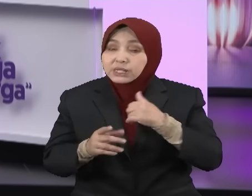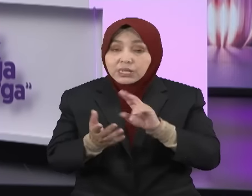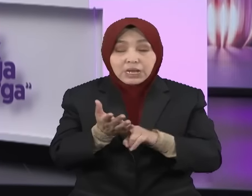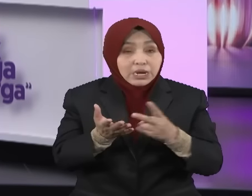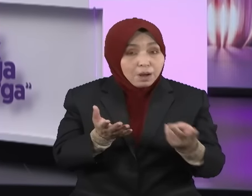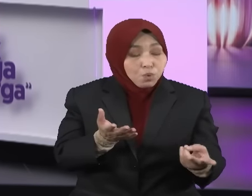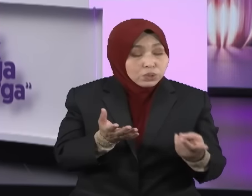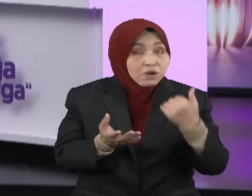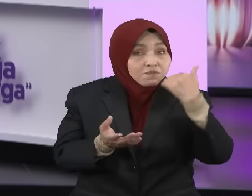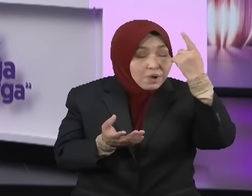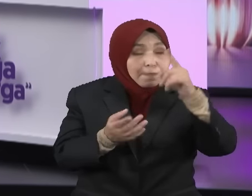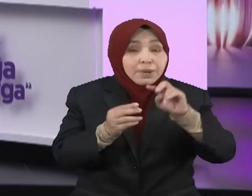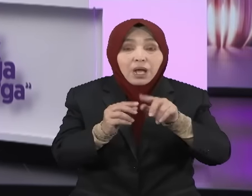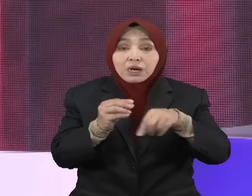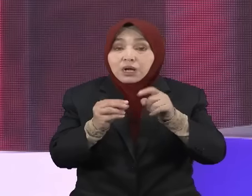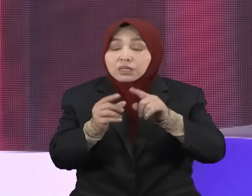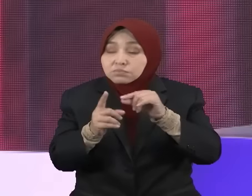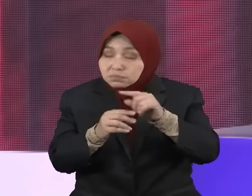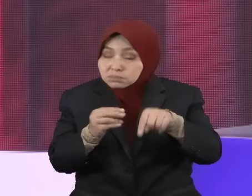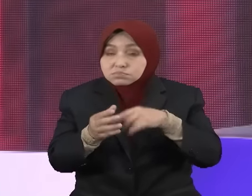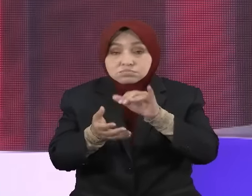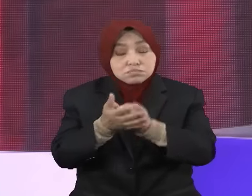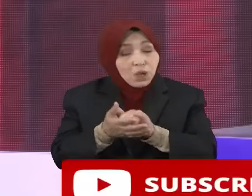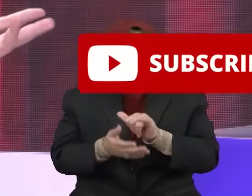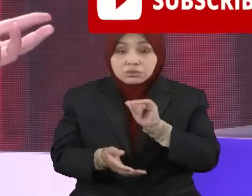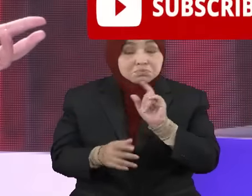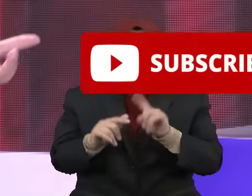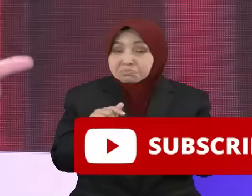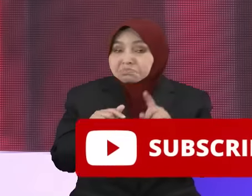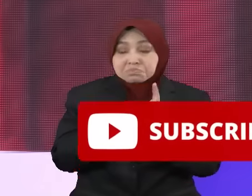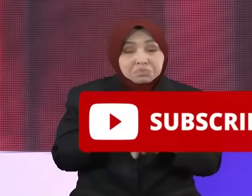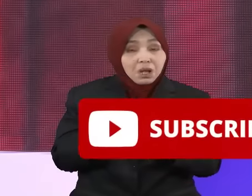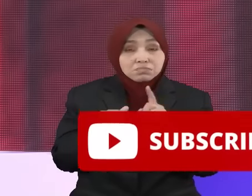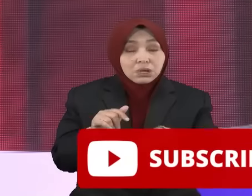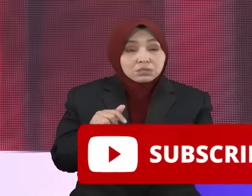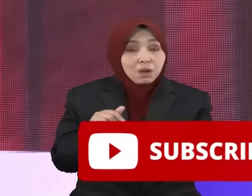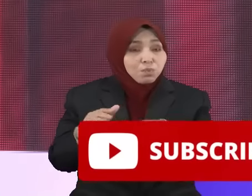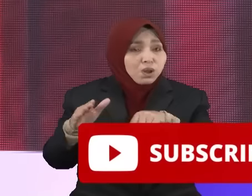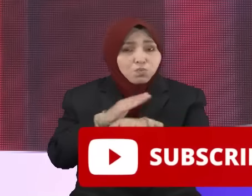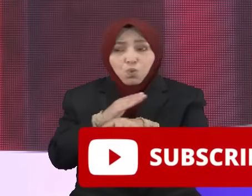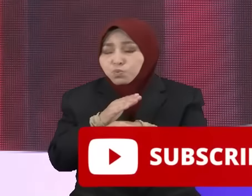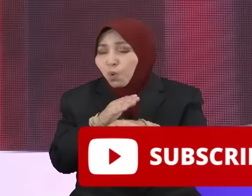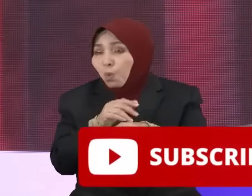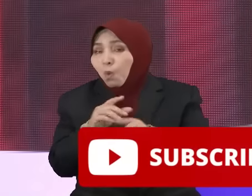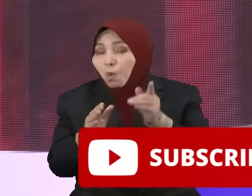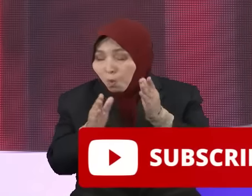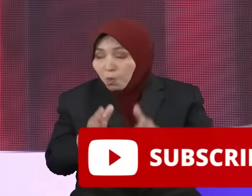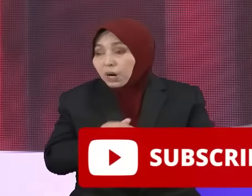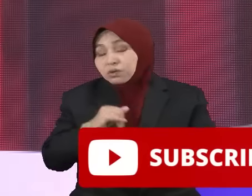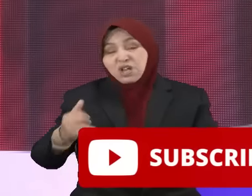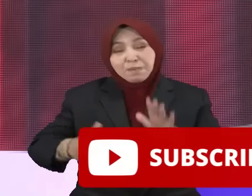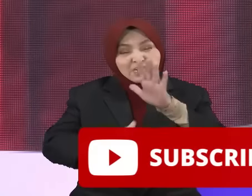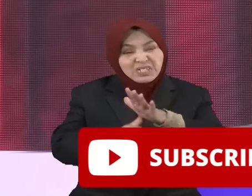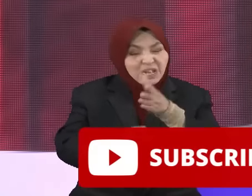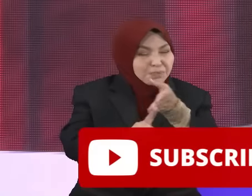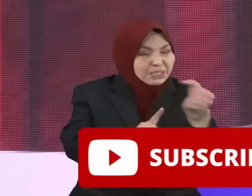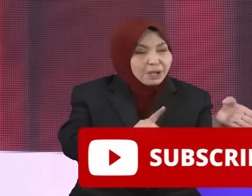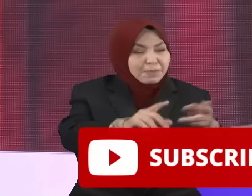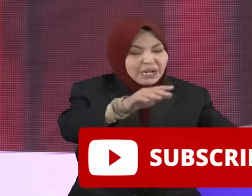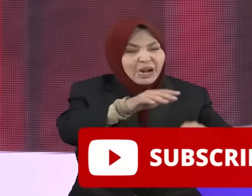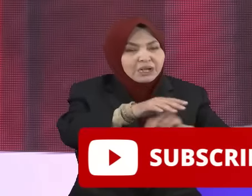tadabur, bila dia faham perkara tersebut, dia tak mungkin nak membunuh orang sebelah ataupun nak mengutuk, menyesat, menerakakan